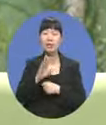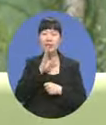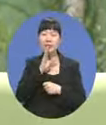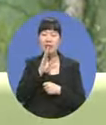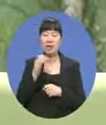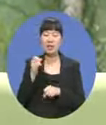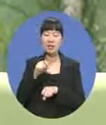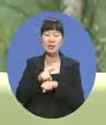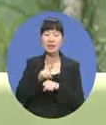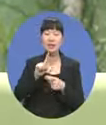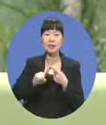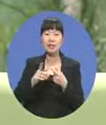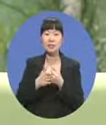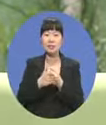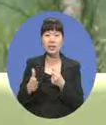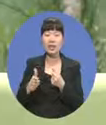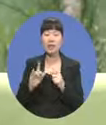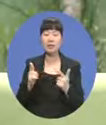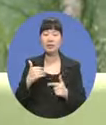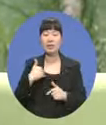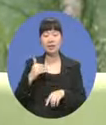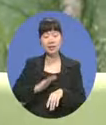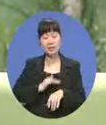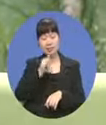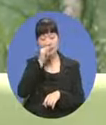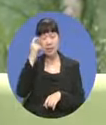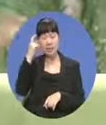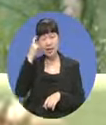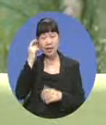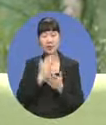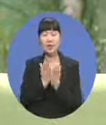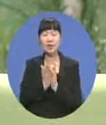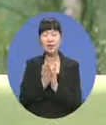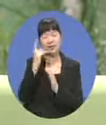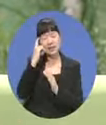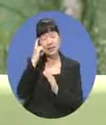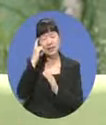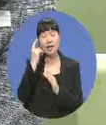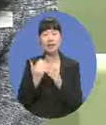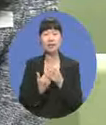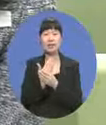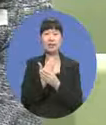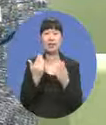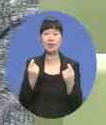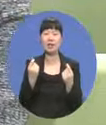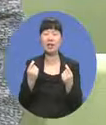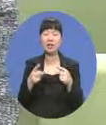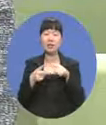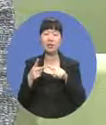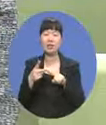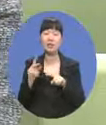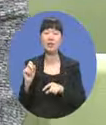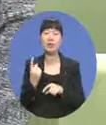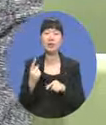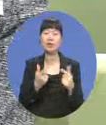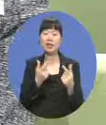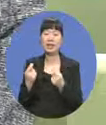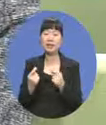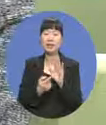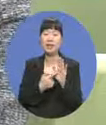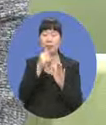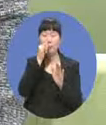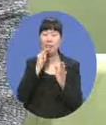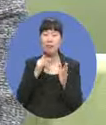정말 기질적으로 얘가 이런 건지, 아니면 내가 뭘또 잘못했나? 부모님들 여러 가지 상상을 하실 것 같아요. 지금 두 가지 요인 다 있어요. 그러니까